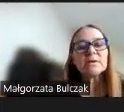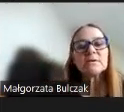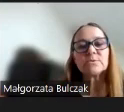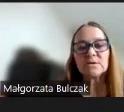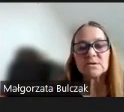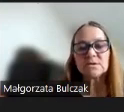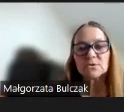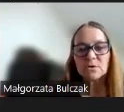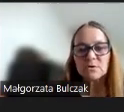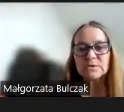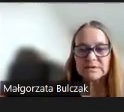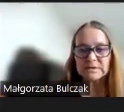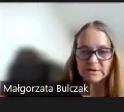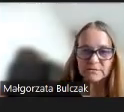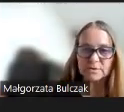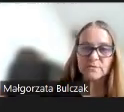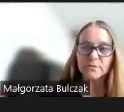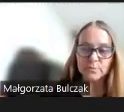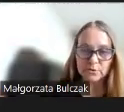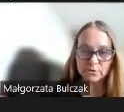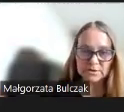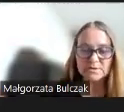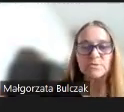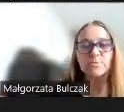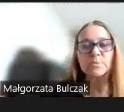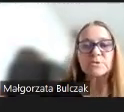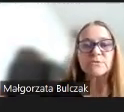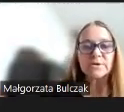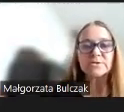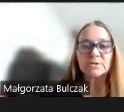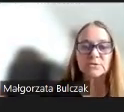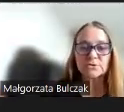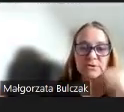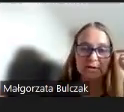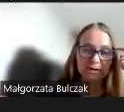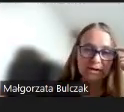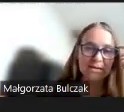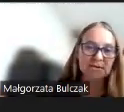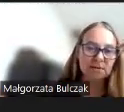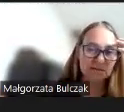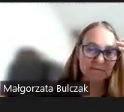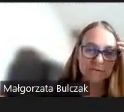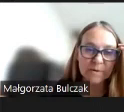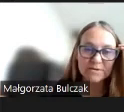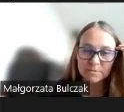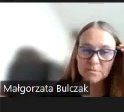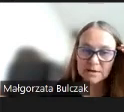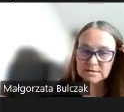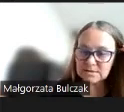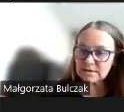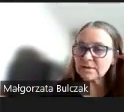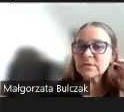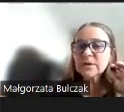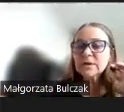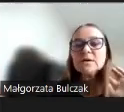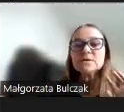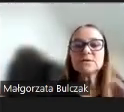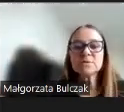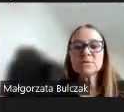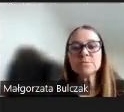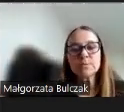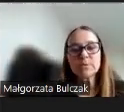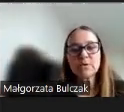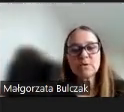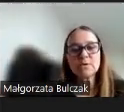te bariery przyjęcia do szkoły tak naprawdę pokonać poprzez właśnie tworzenie klas ze wsparciem miasta,